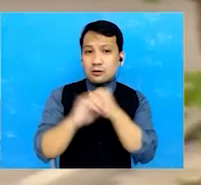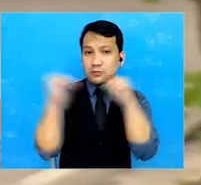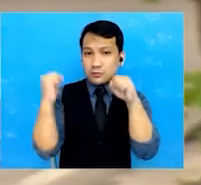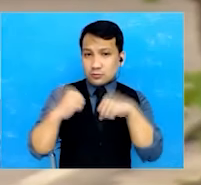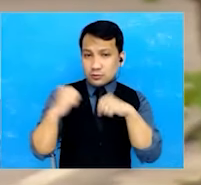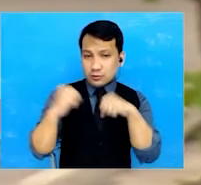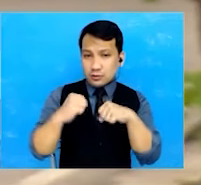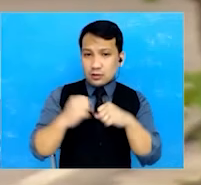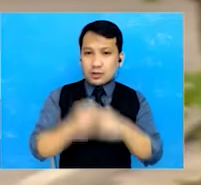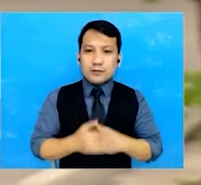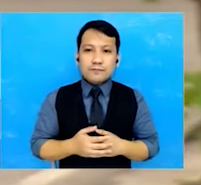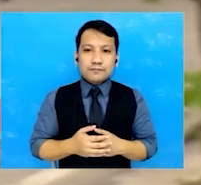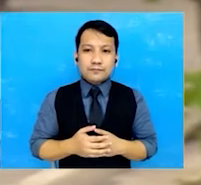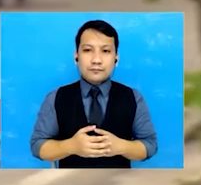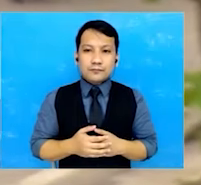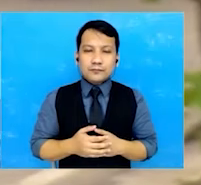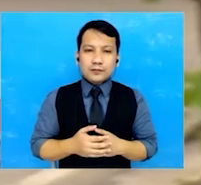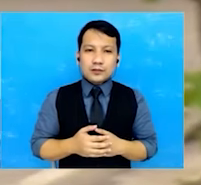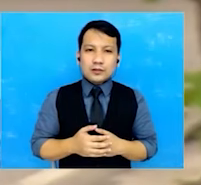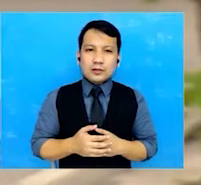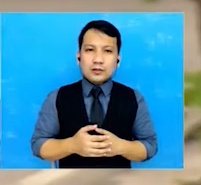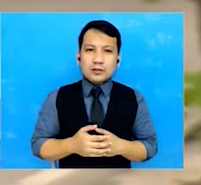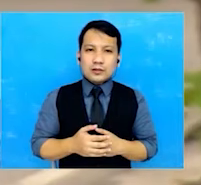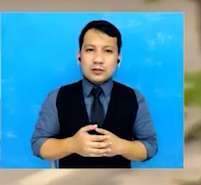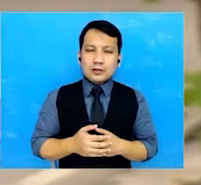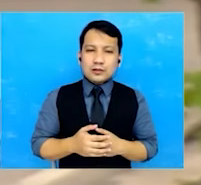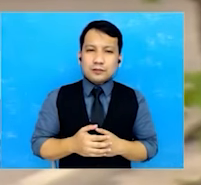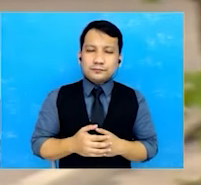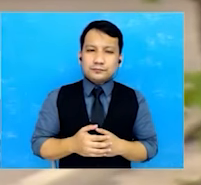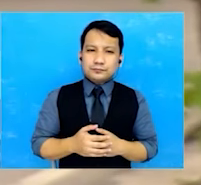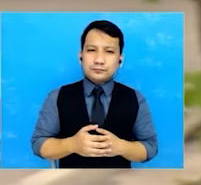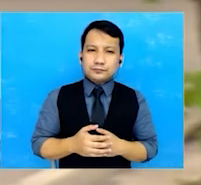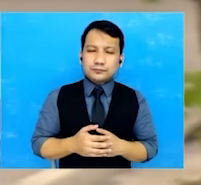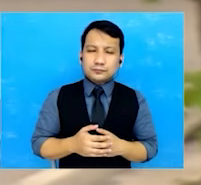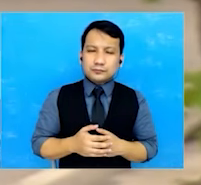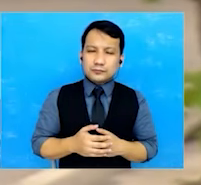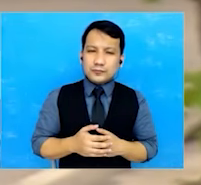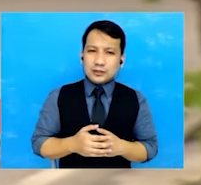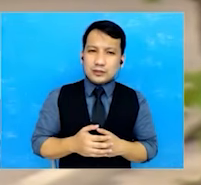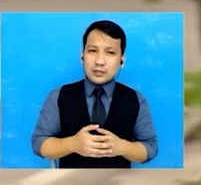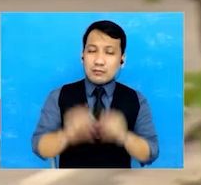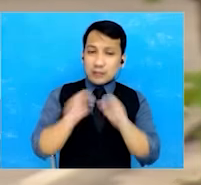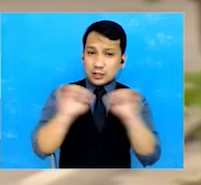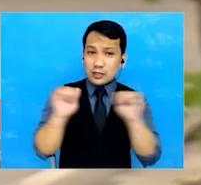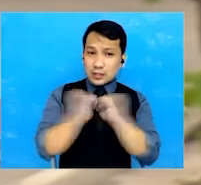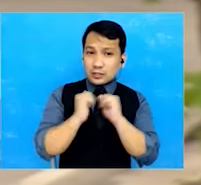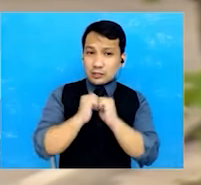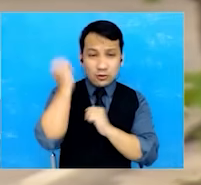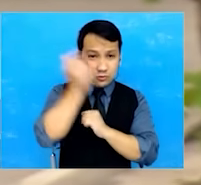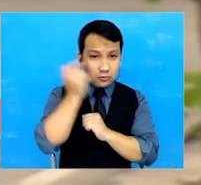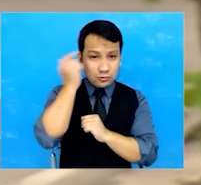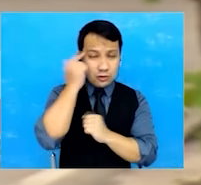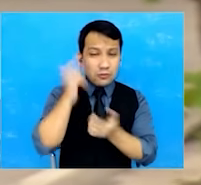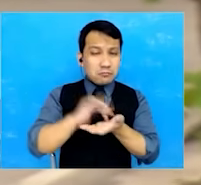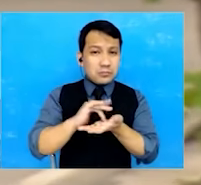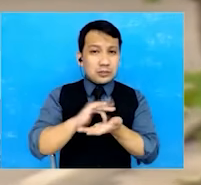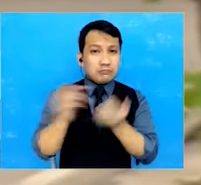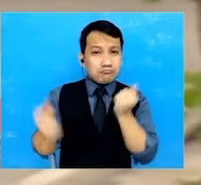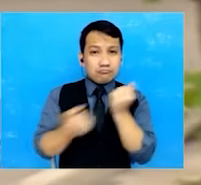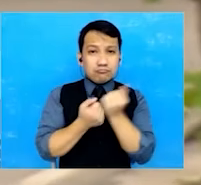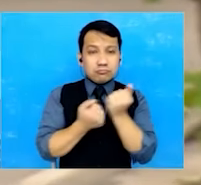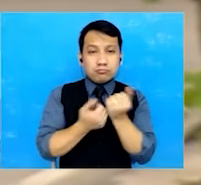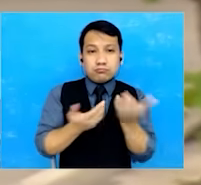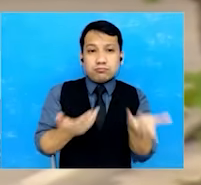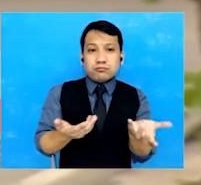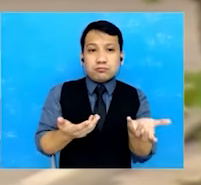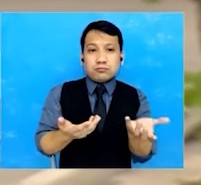supplies. Pero kinuha nila ito mula sa ibang kumpanya at sila lamang ang nag-deliver papuntang PSDBM. Sa